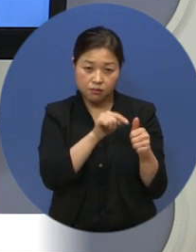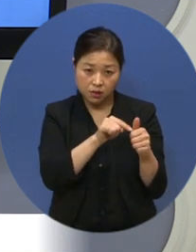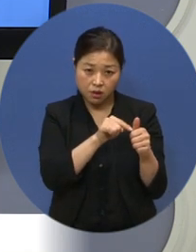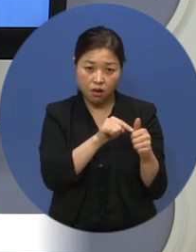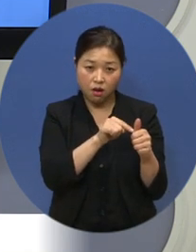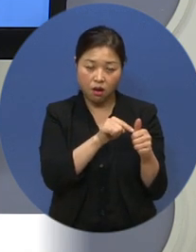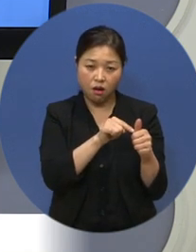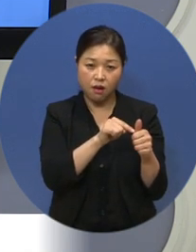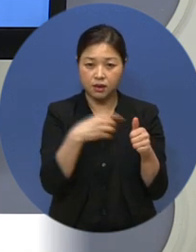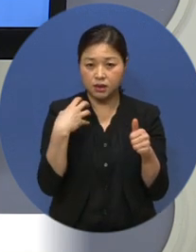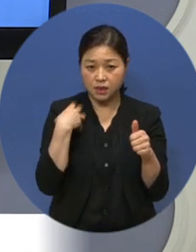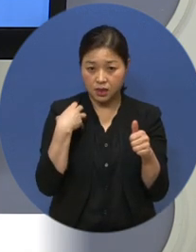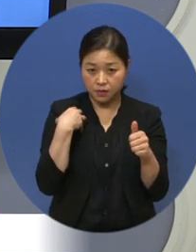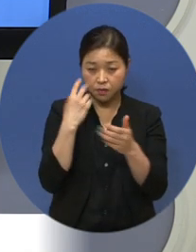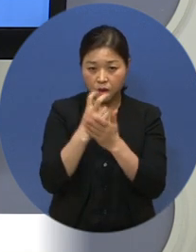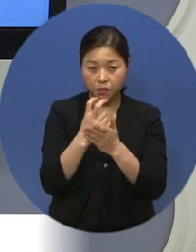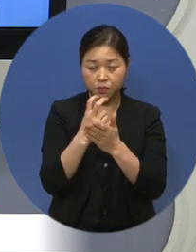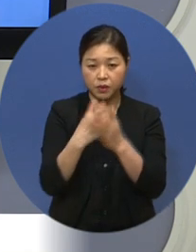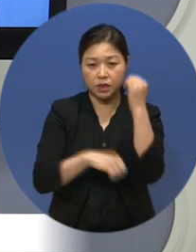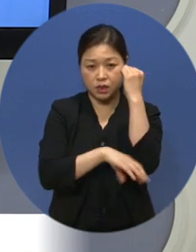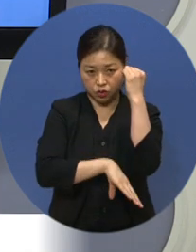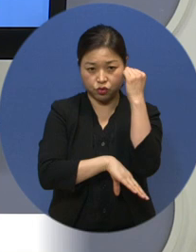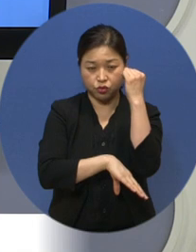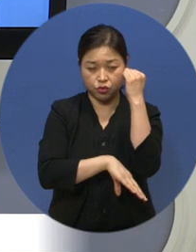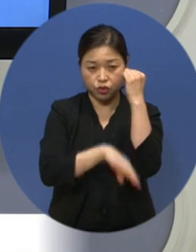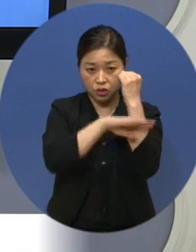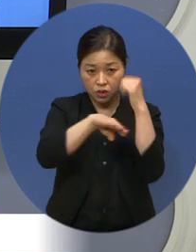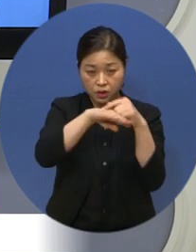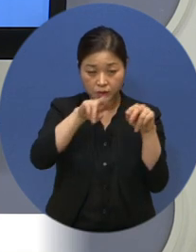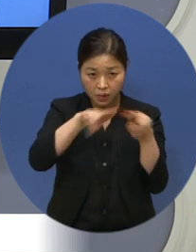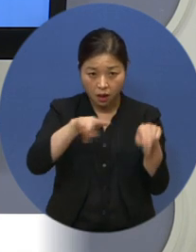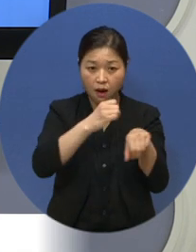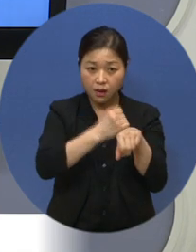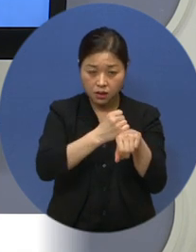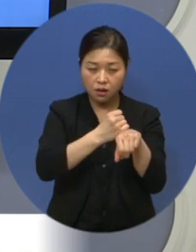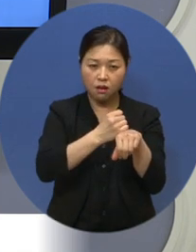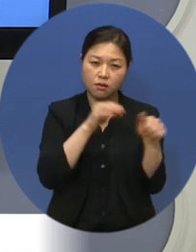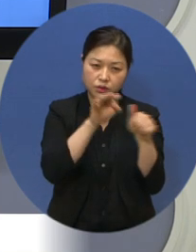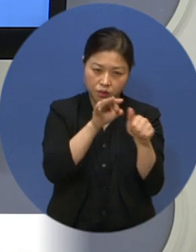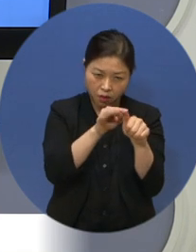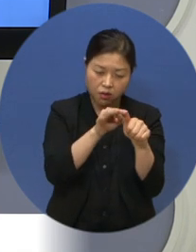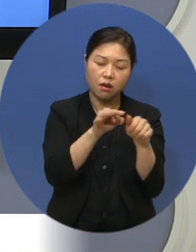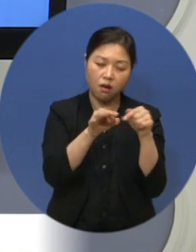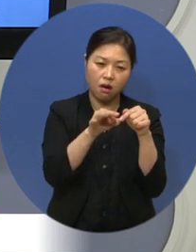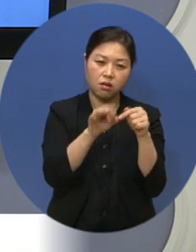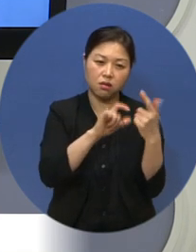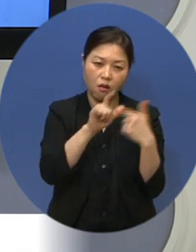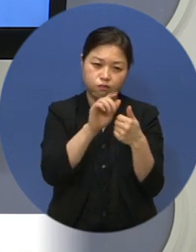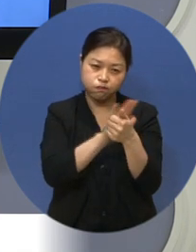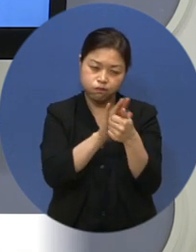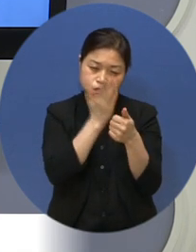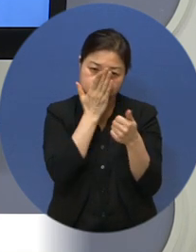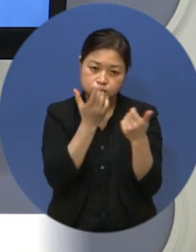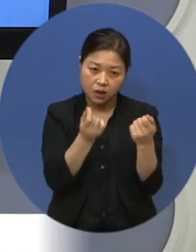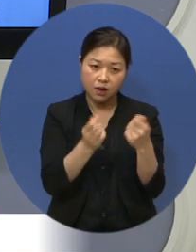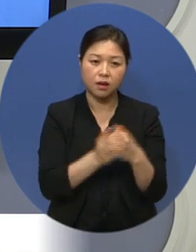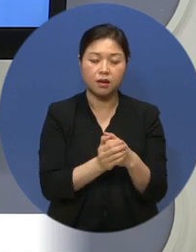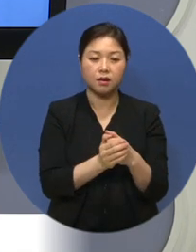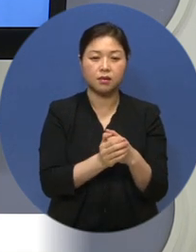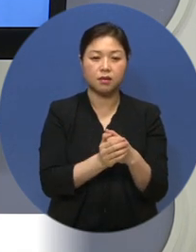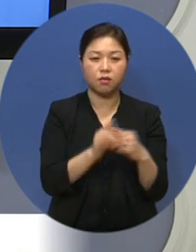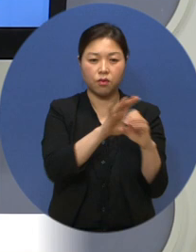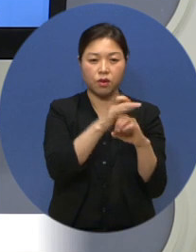의무자 기준을 폐지해 생계급여 지원 의 문턱을 낮춥니다 또한 콜은 알고 로 어려움을 겪는 경제적